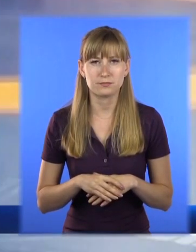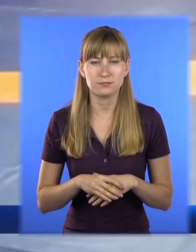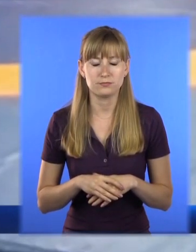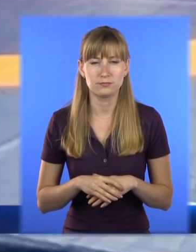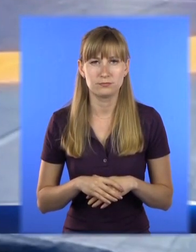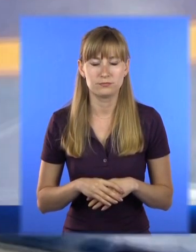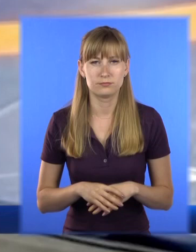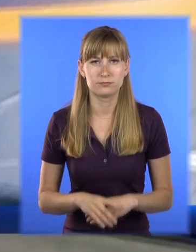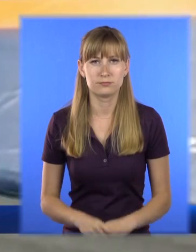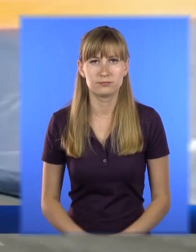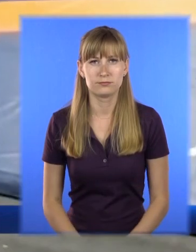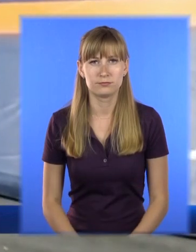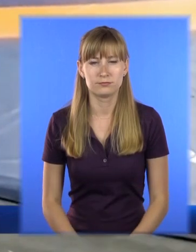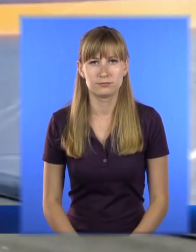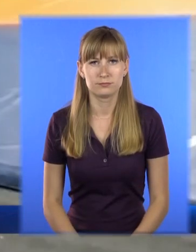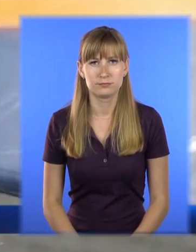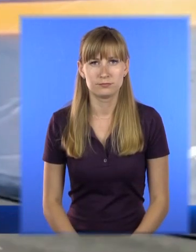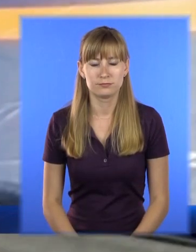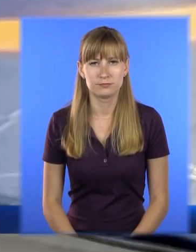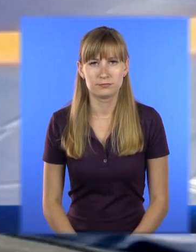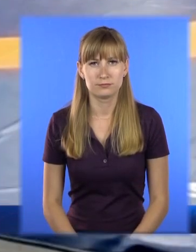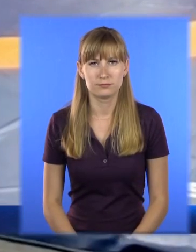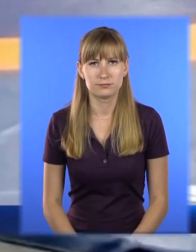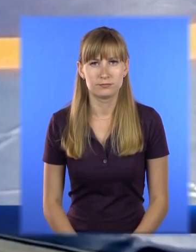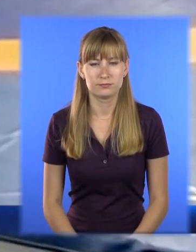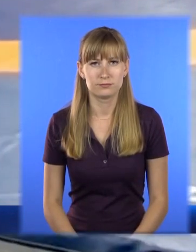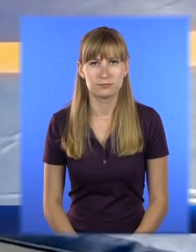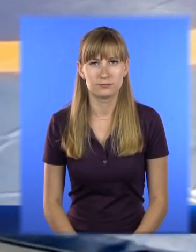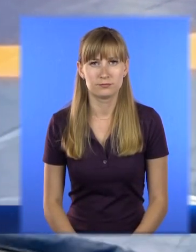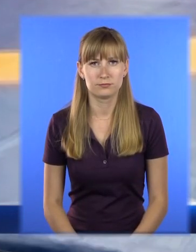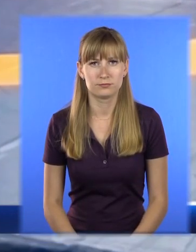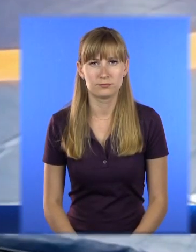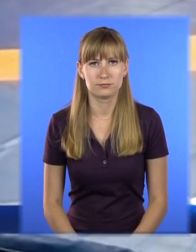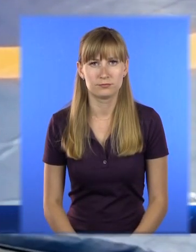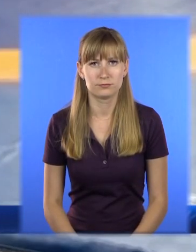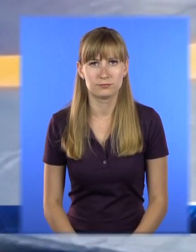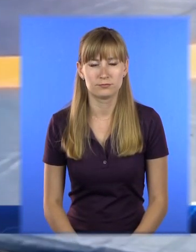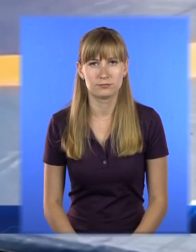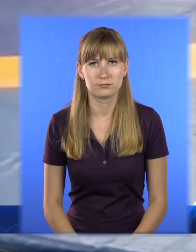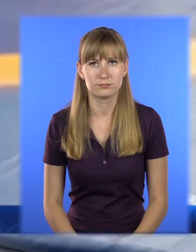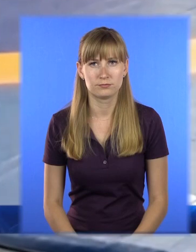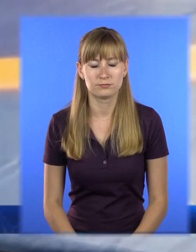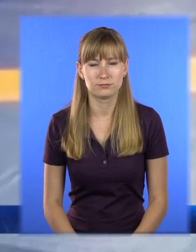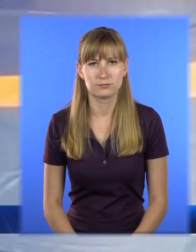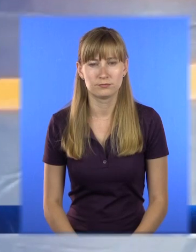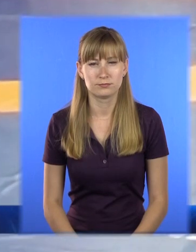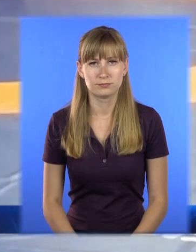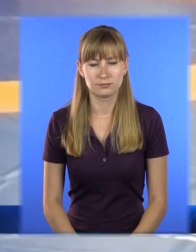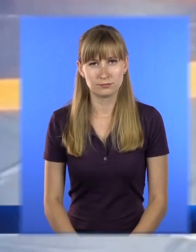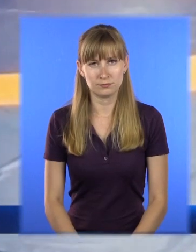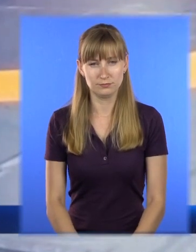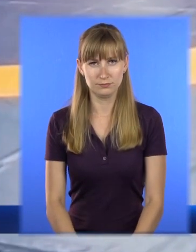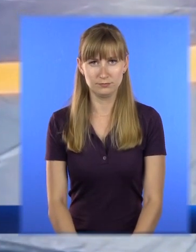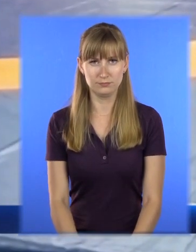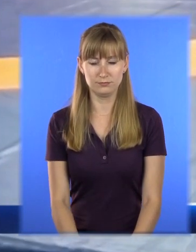Давай! Пойдет, пойдет, пойдет, пойдет! Ногами прыгай, ногами! Ногами прыгай! Перепрыгни! Ногами